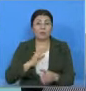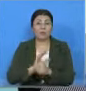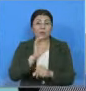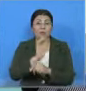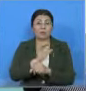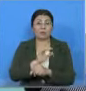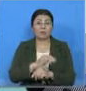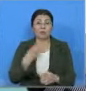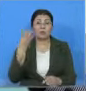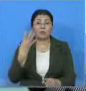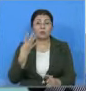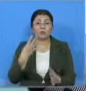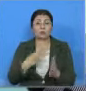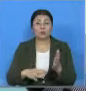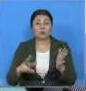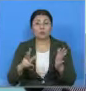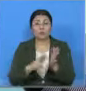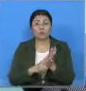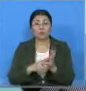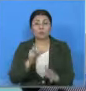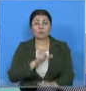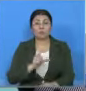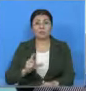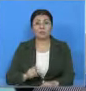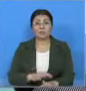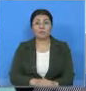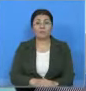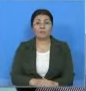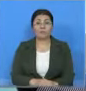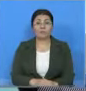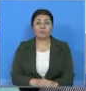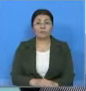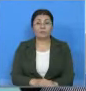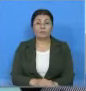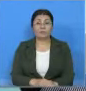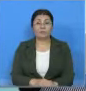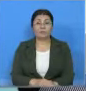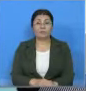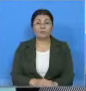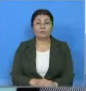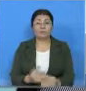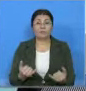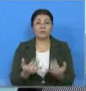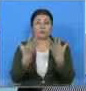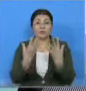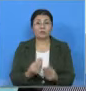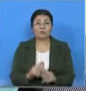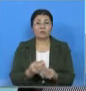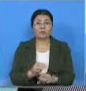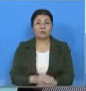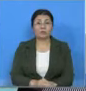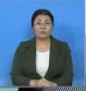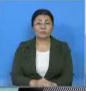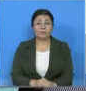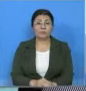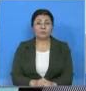нашему району 48 человек призывников. На сегодняшний день, уже